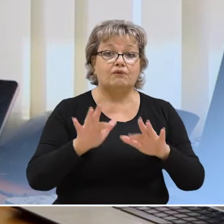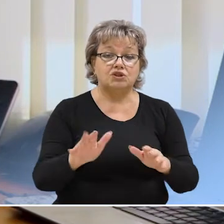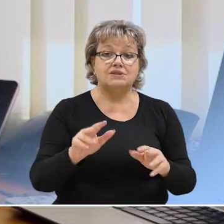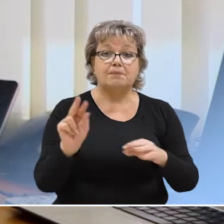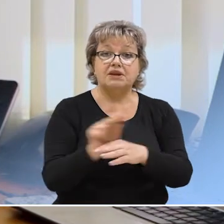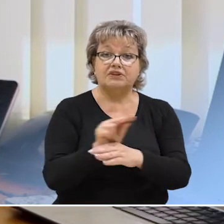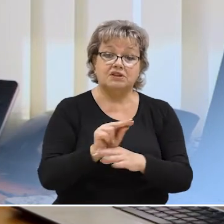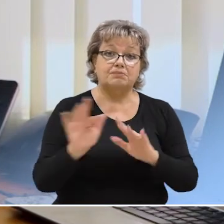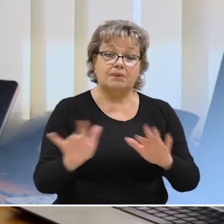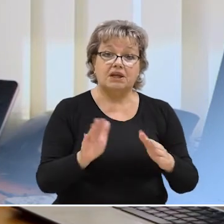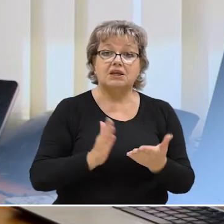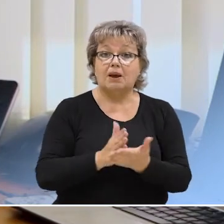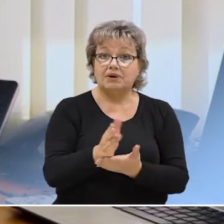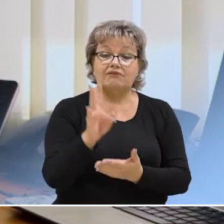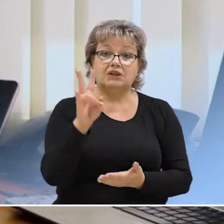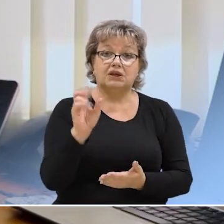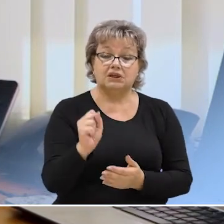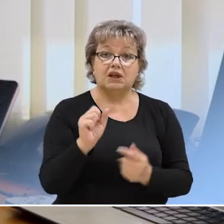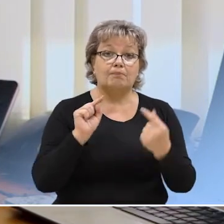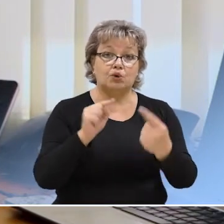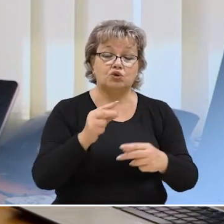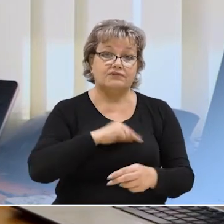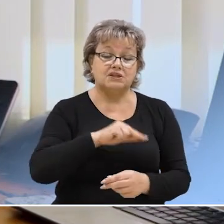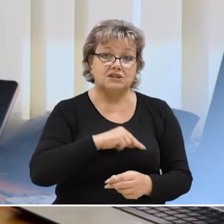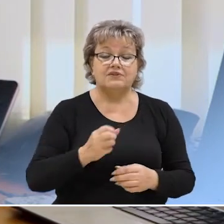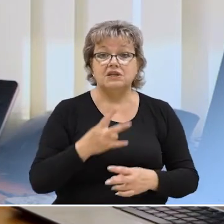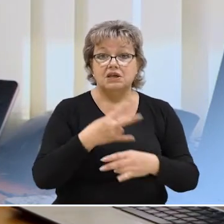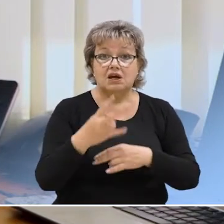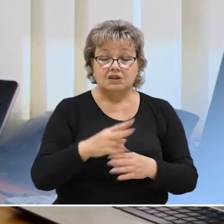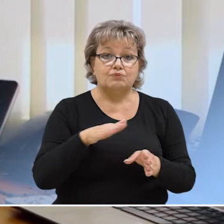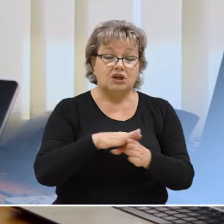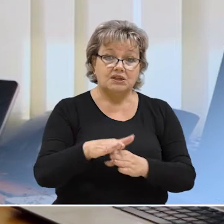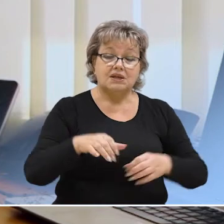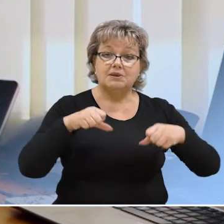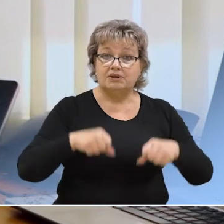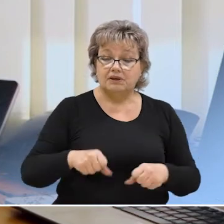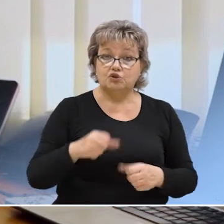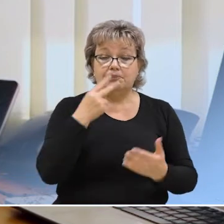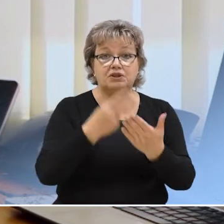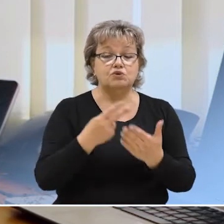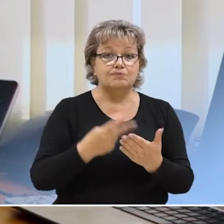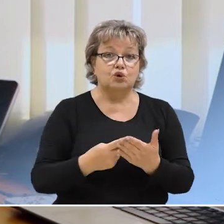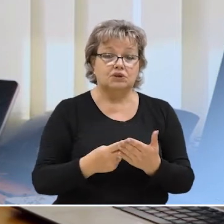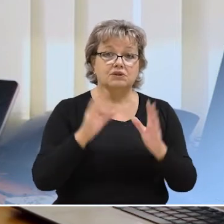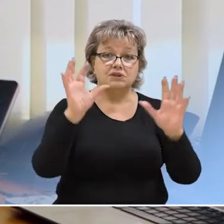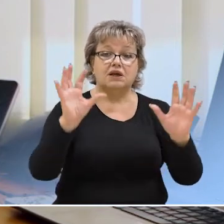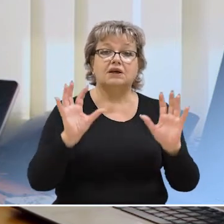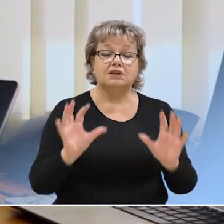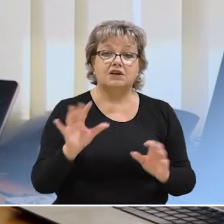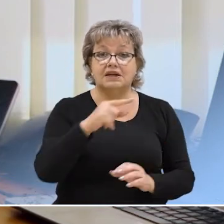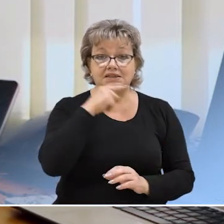основе проводятся профилактические мероприятия, направленные на противодействие терроризму в рамках реализации полномочий,